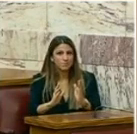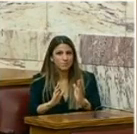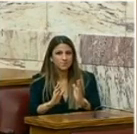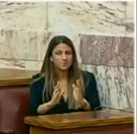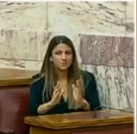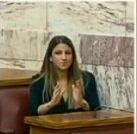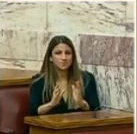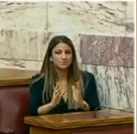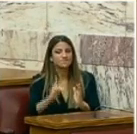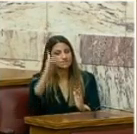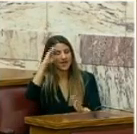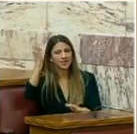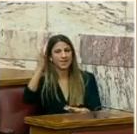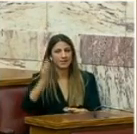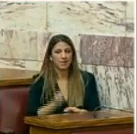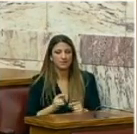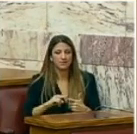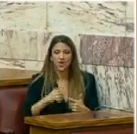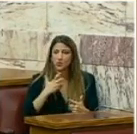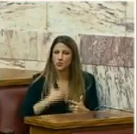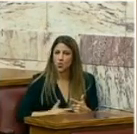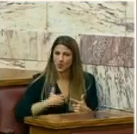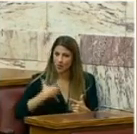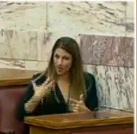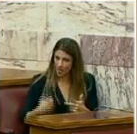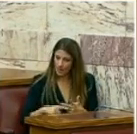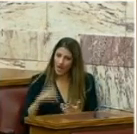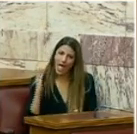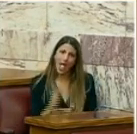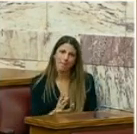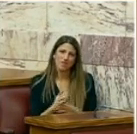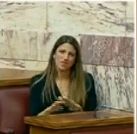με συνέπεια, σοβαρότητα και αποφασιστικότητα.